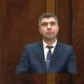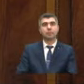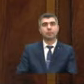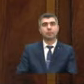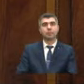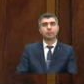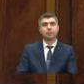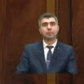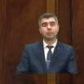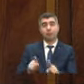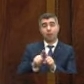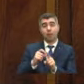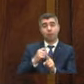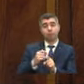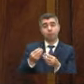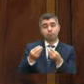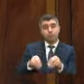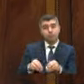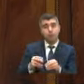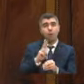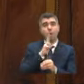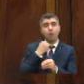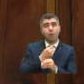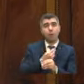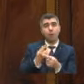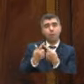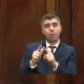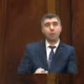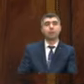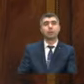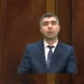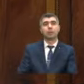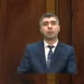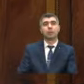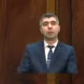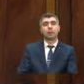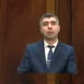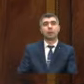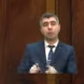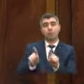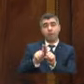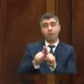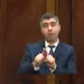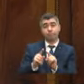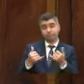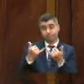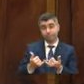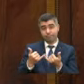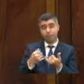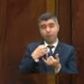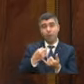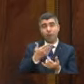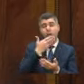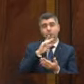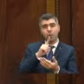وكتهضر على الازمه والفشل الحكومي الى اخره، انا كنا لكم هذا الاداء، ما لسنا في ازمه. المغرب الحمد لله عنده